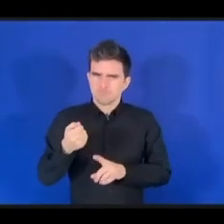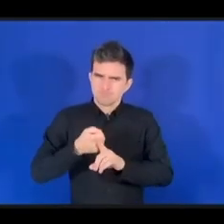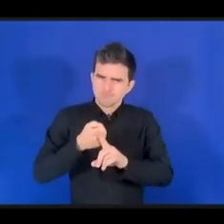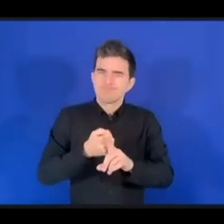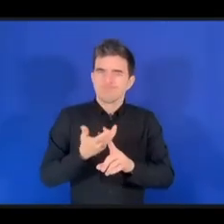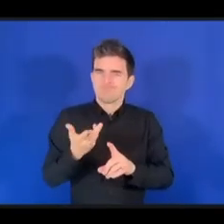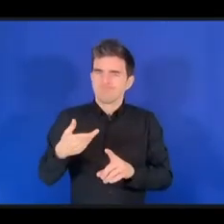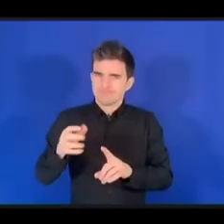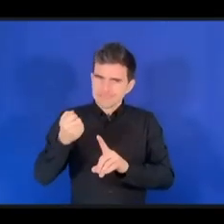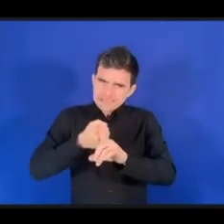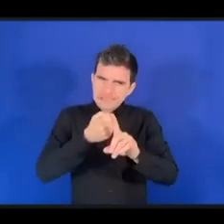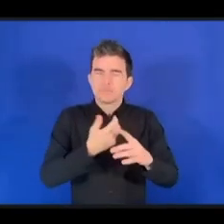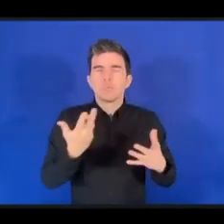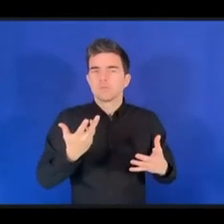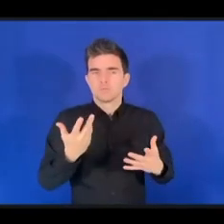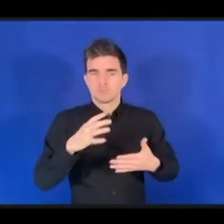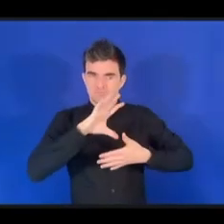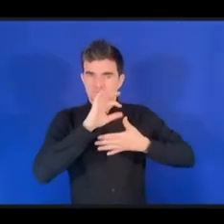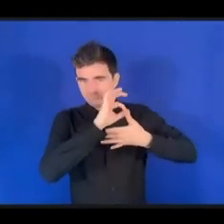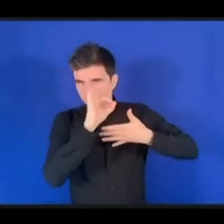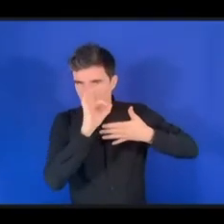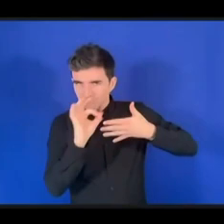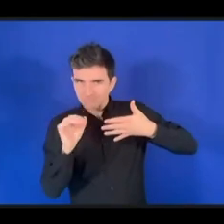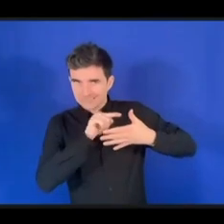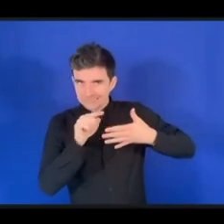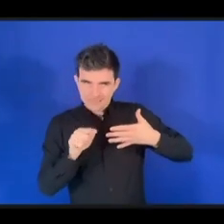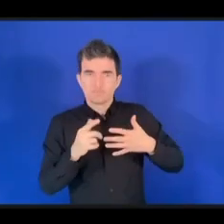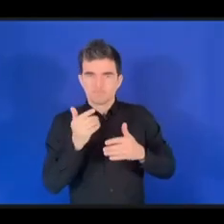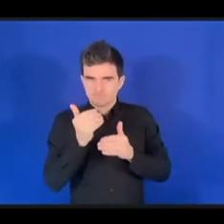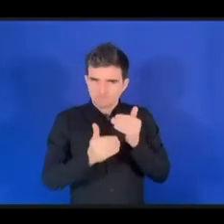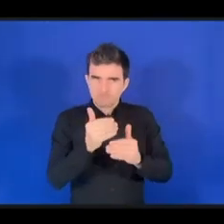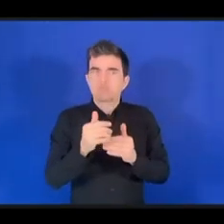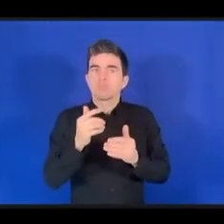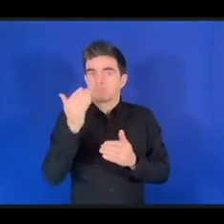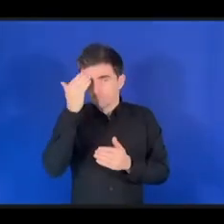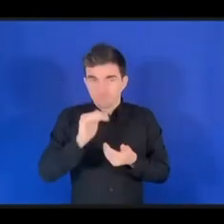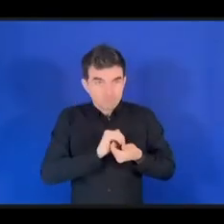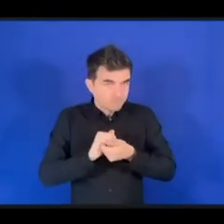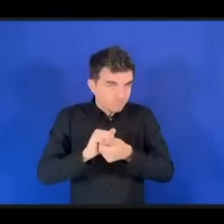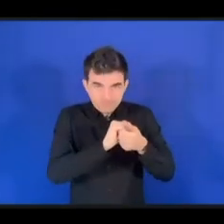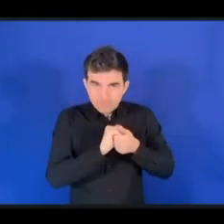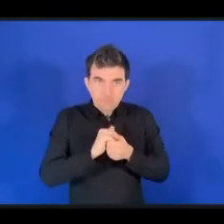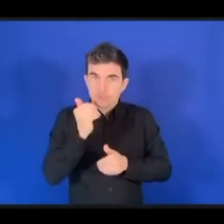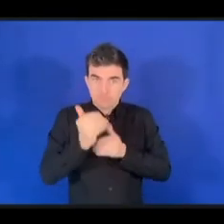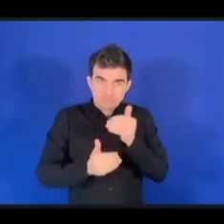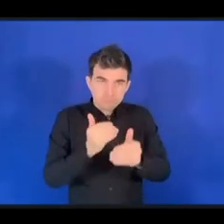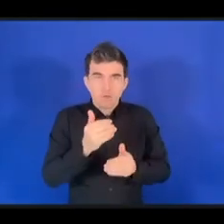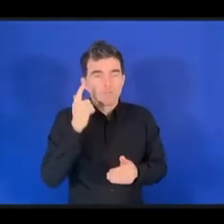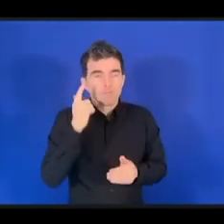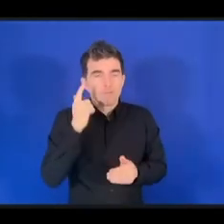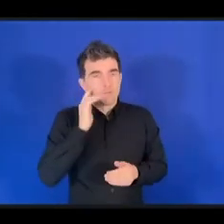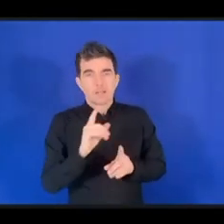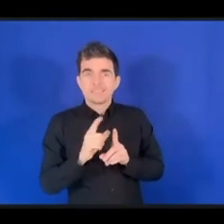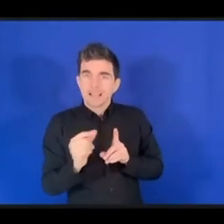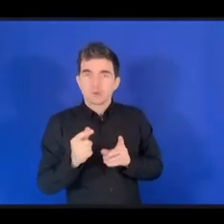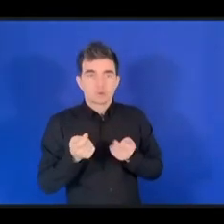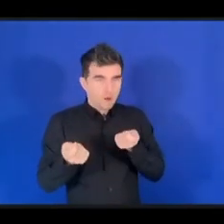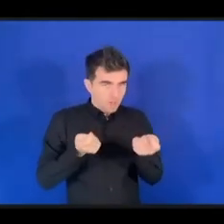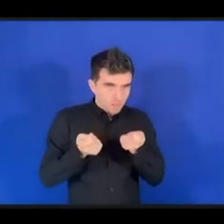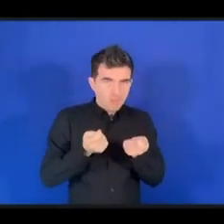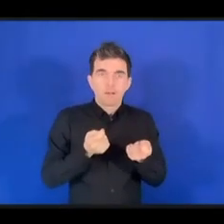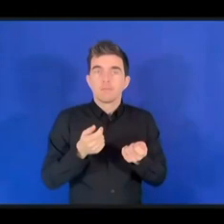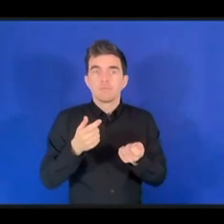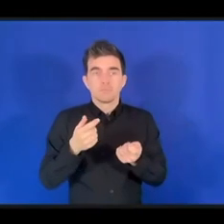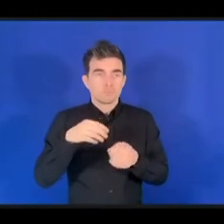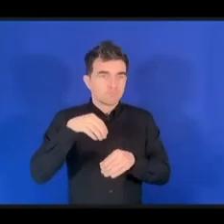的利益，尤其是在这个互联网治理和外交当中，包括不仅仅